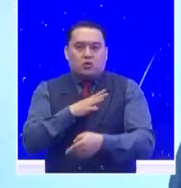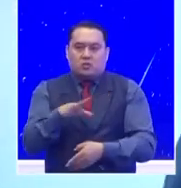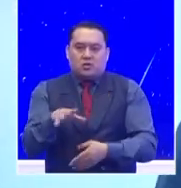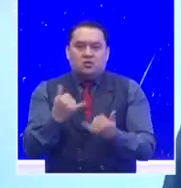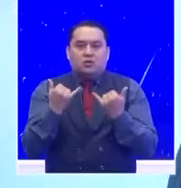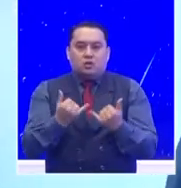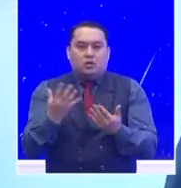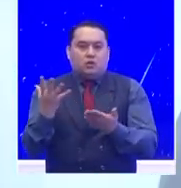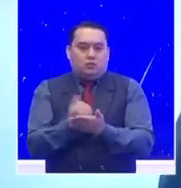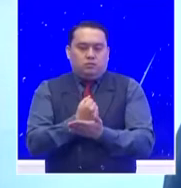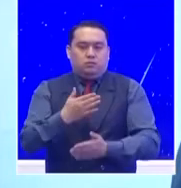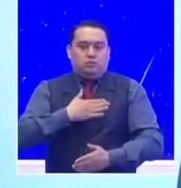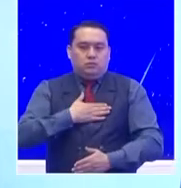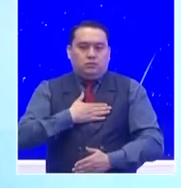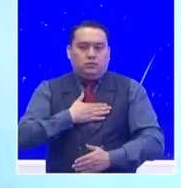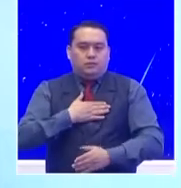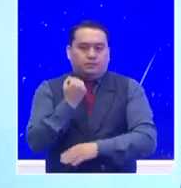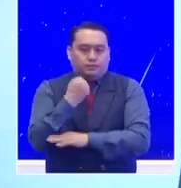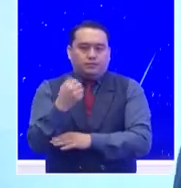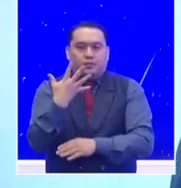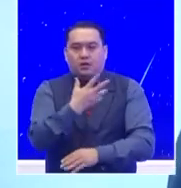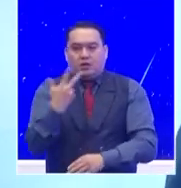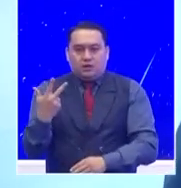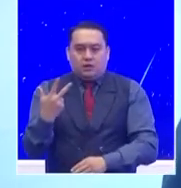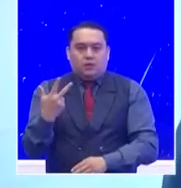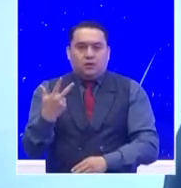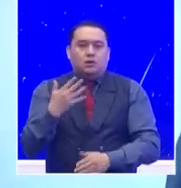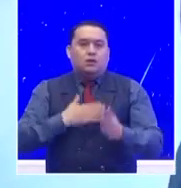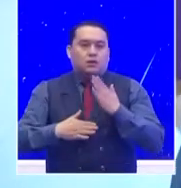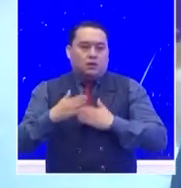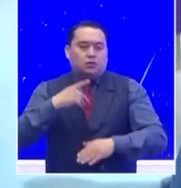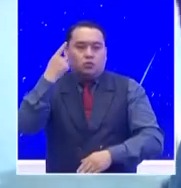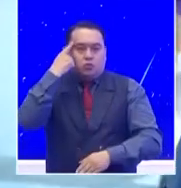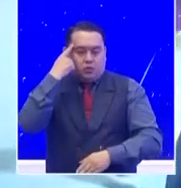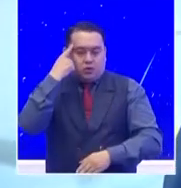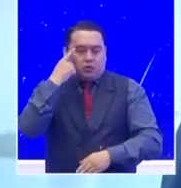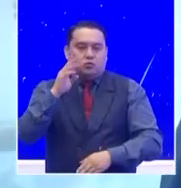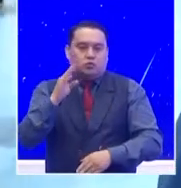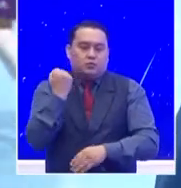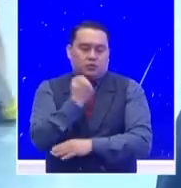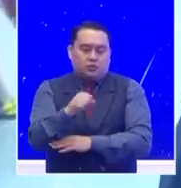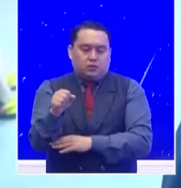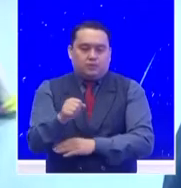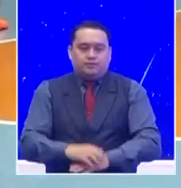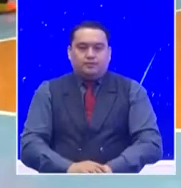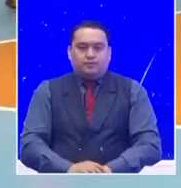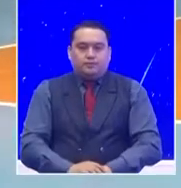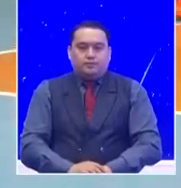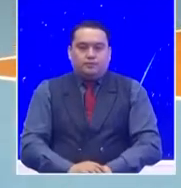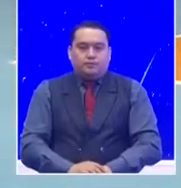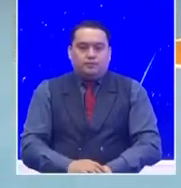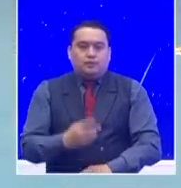сегодня удача улыбнулась нам, и мы выиграли со счетом 5-3. Очень рад и думаю, что в этом сезоне сможем побороться за медали.